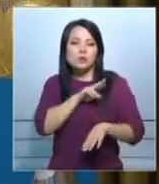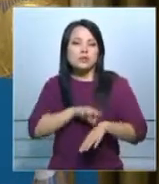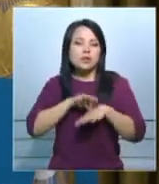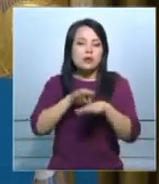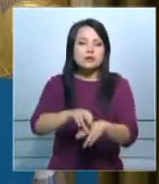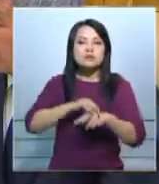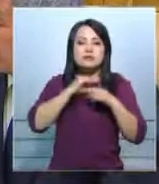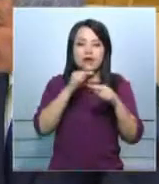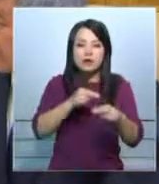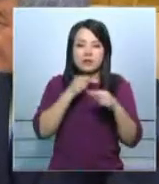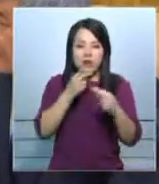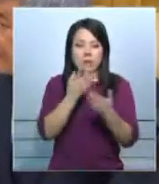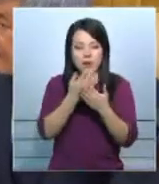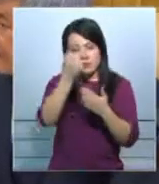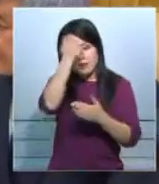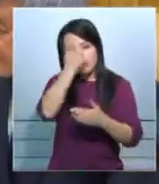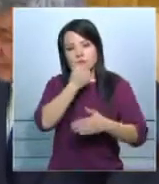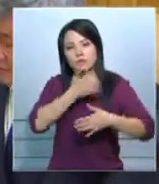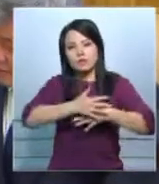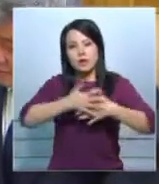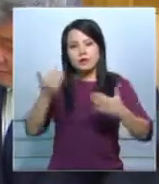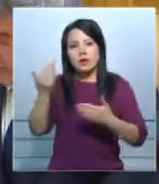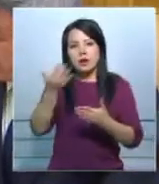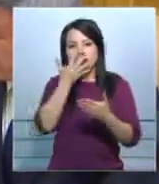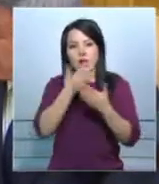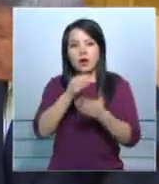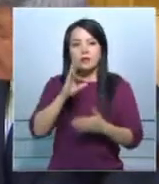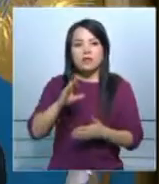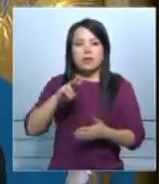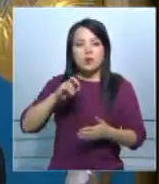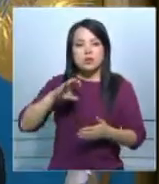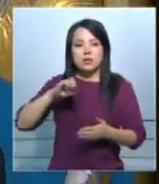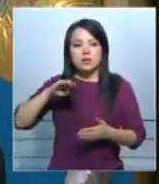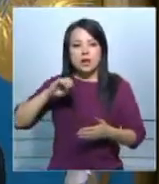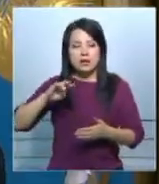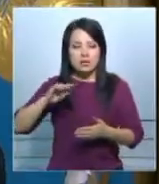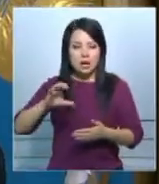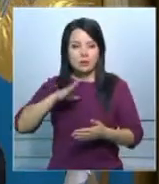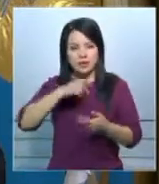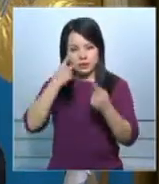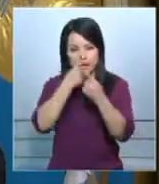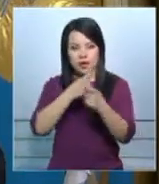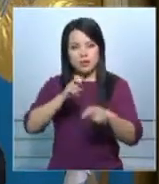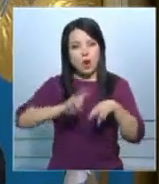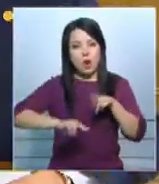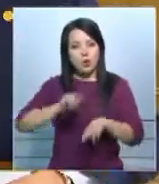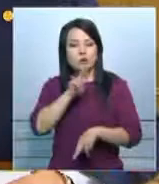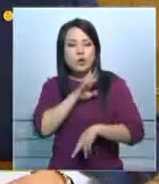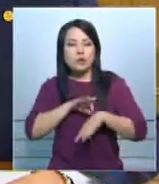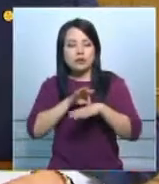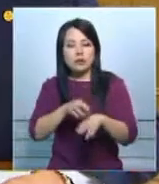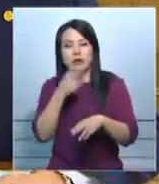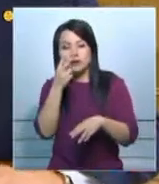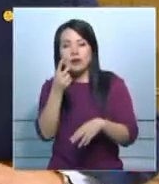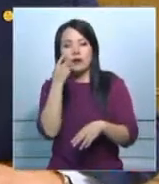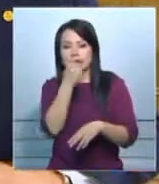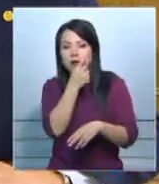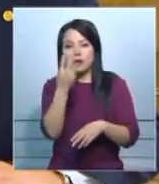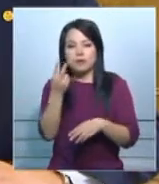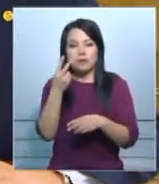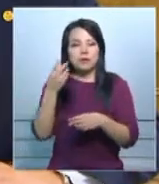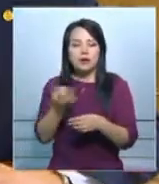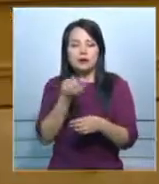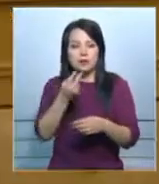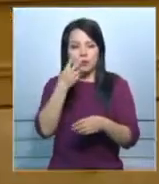бөліп отырғанына алғыс білдірді. Ал Висенте Лассерталес құрылыс алаңында болып, жұмыстың кідіріссіз жүріп жатқанына көз жеткізгенін